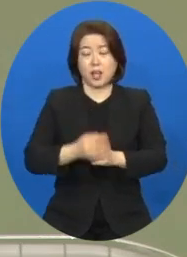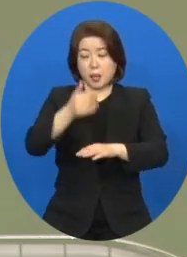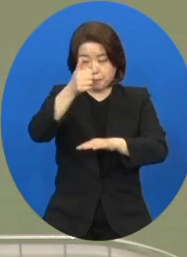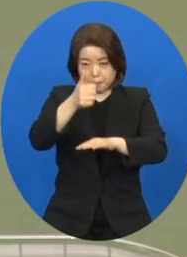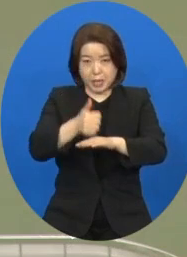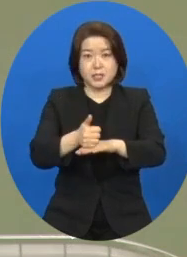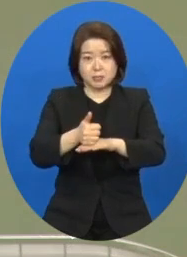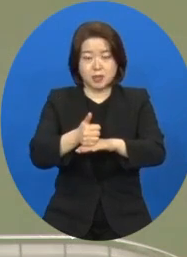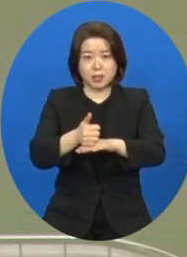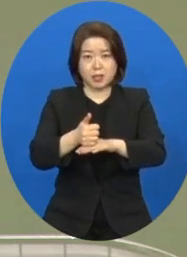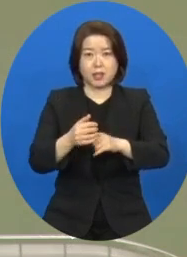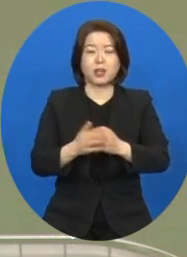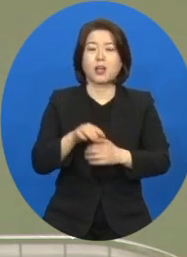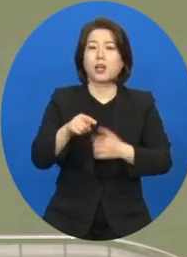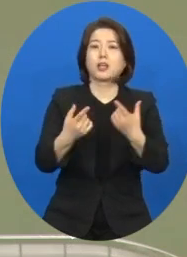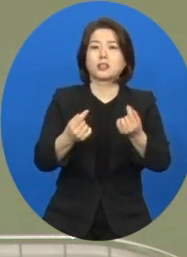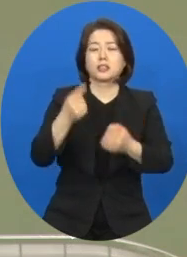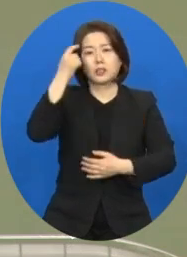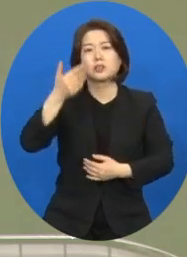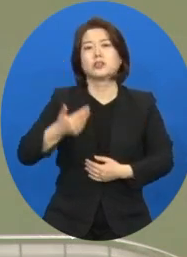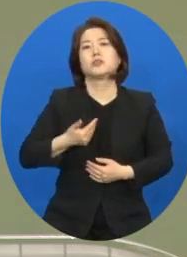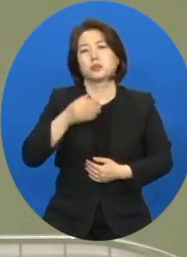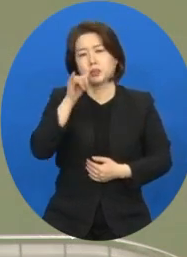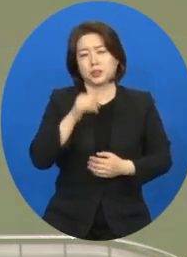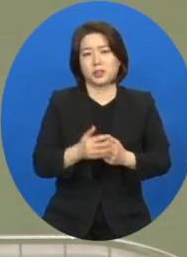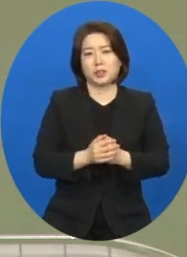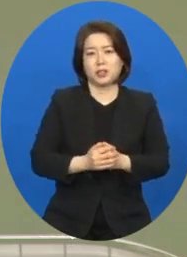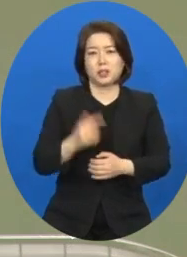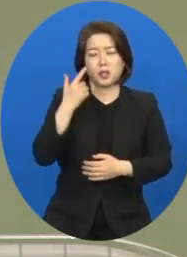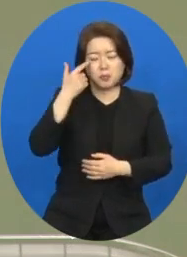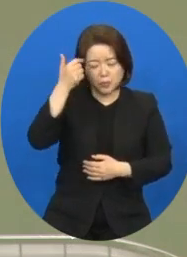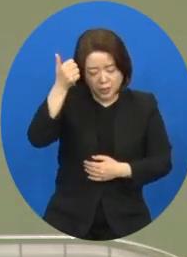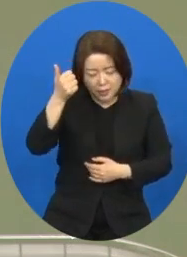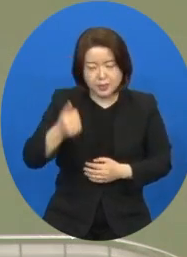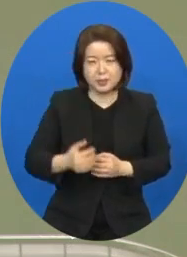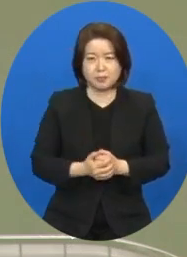마지막에 그런 질문을 하시더라. 목사님,